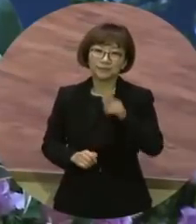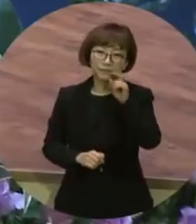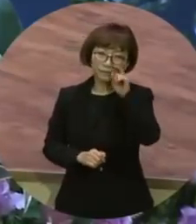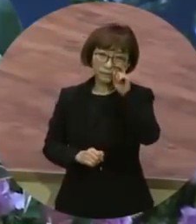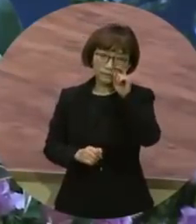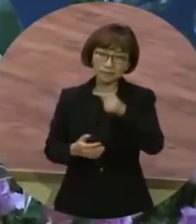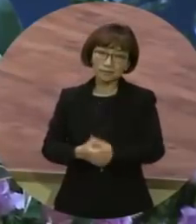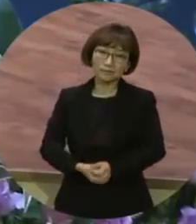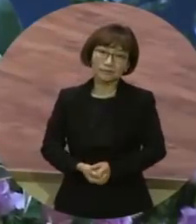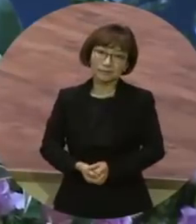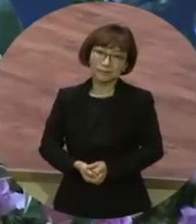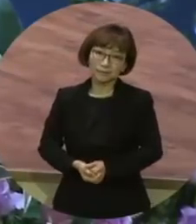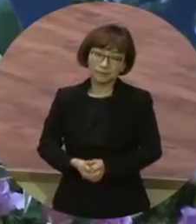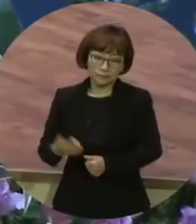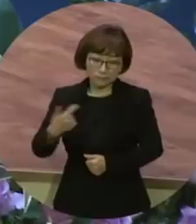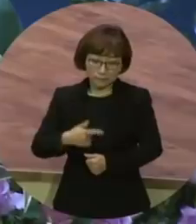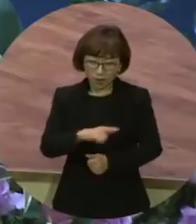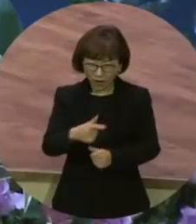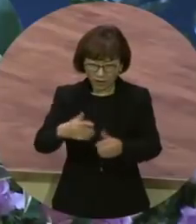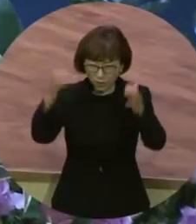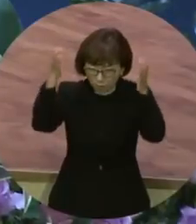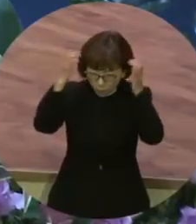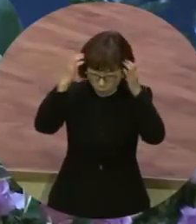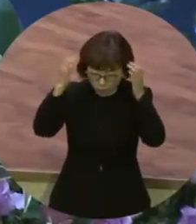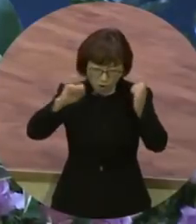넘어 기뻐하기까지 했다라고 표현됐습니다.